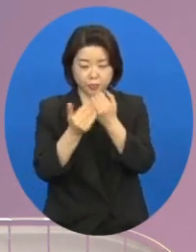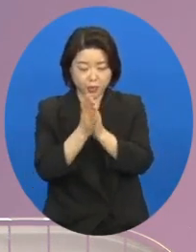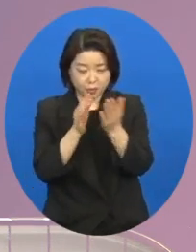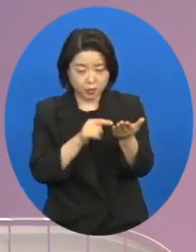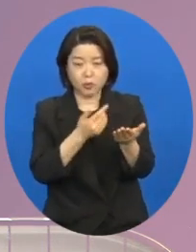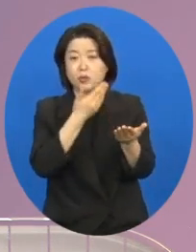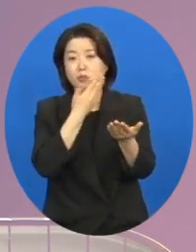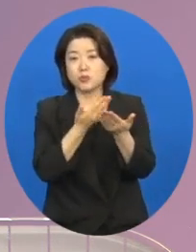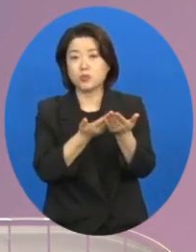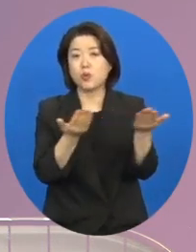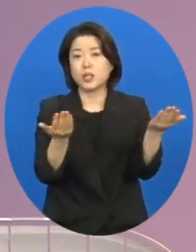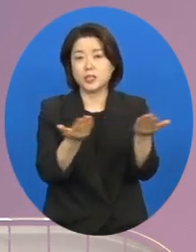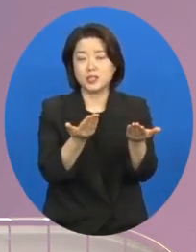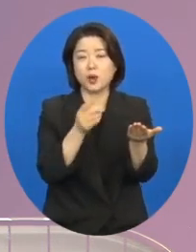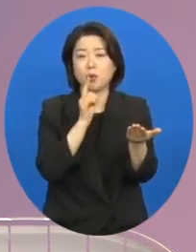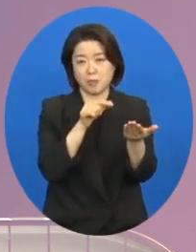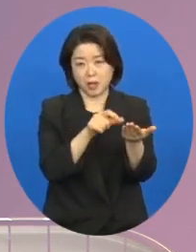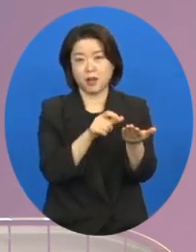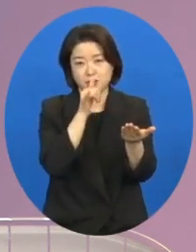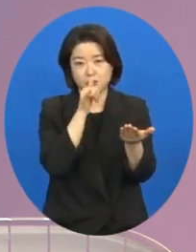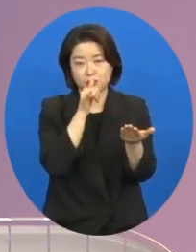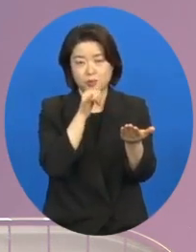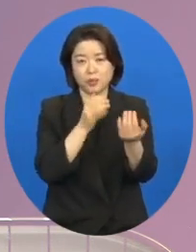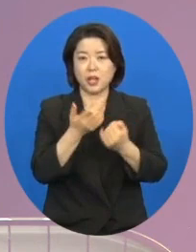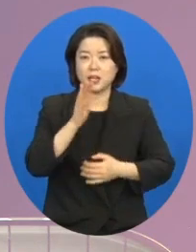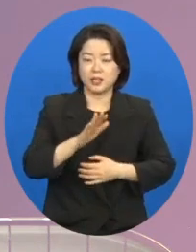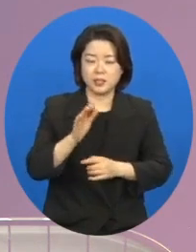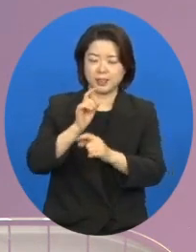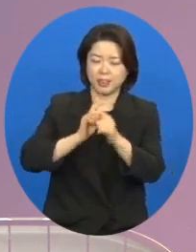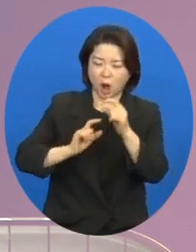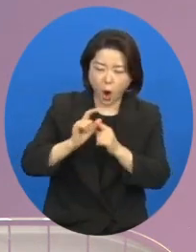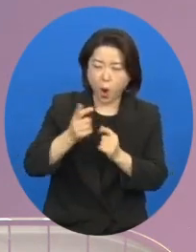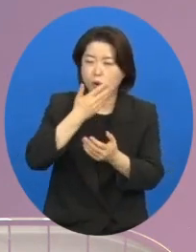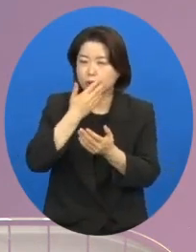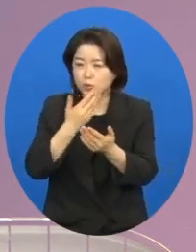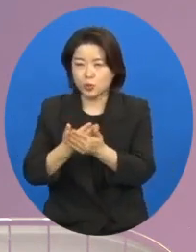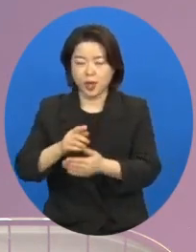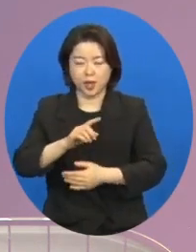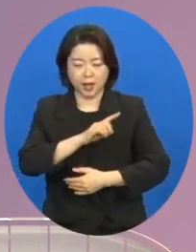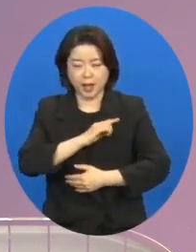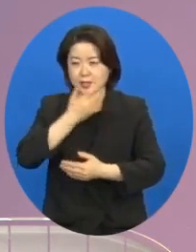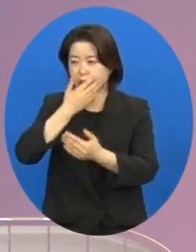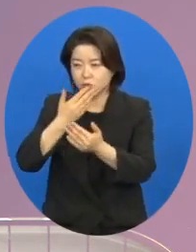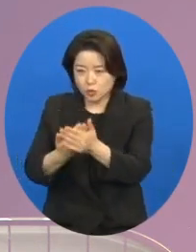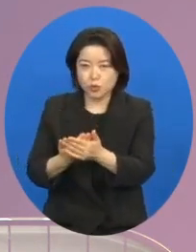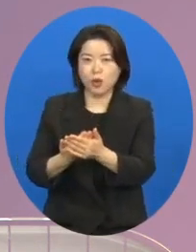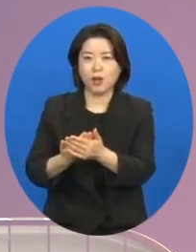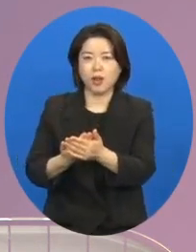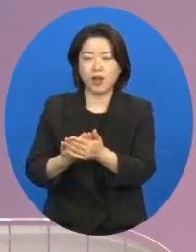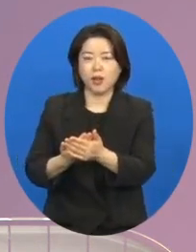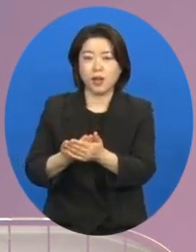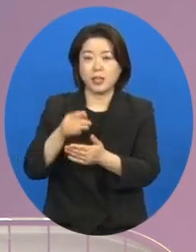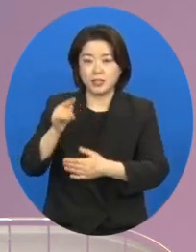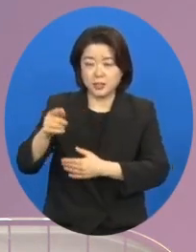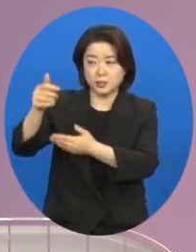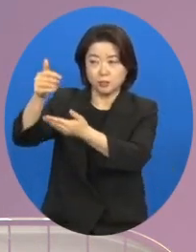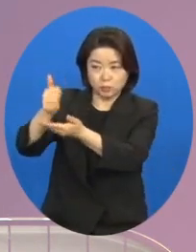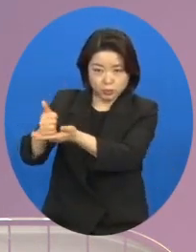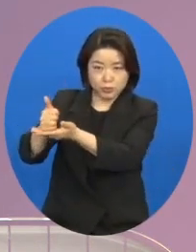일이라고 말씀을 하고 있어요. 그런데 더 중요한 것, 가장 중요한 것, 가장 중요한